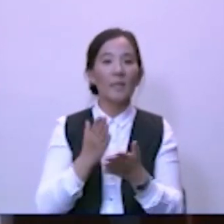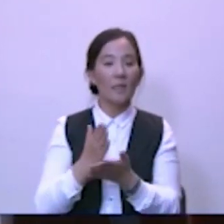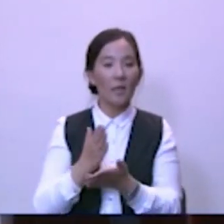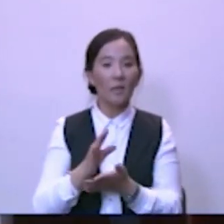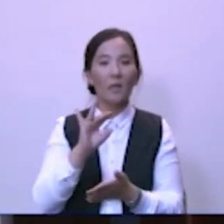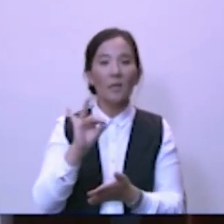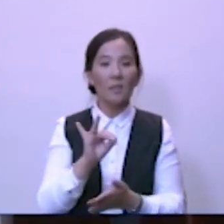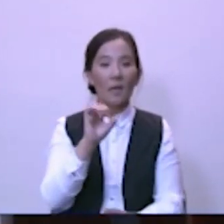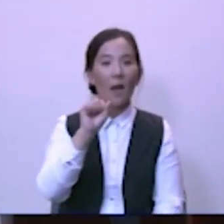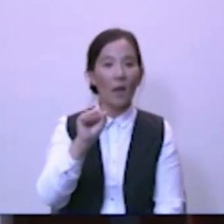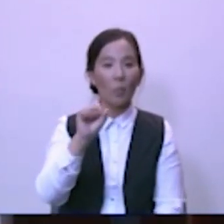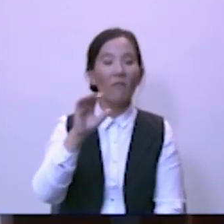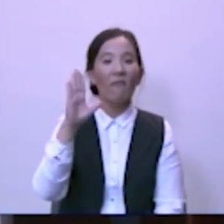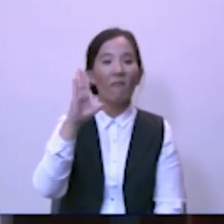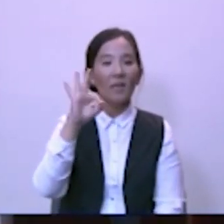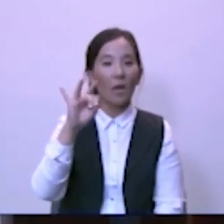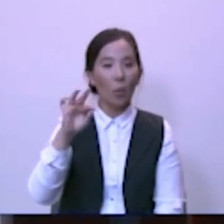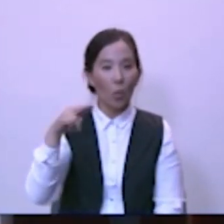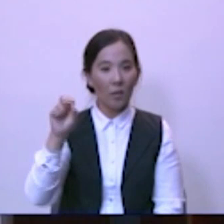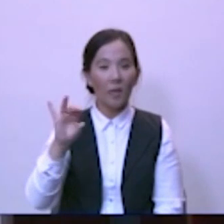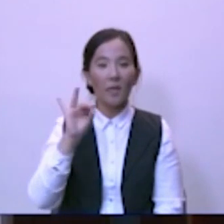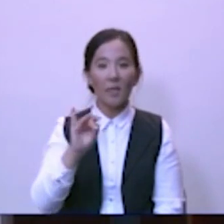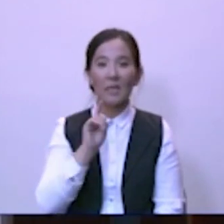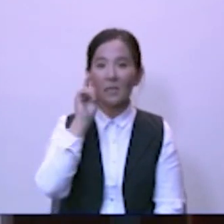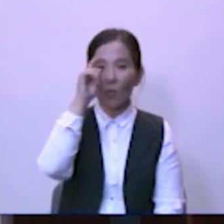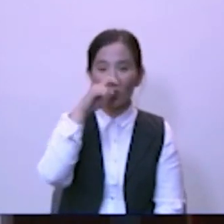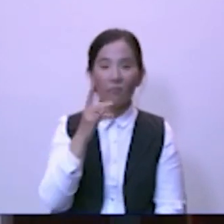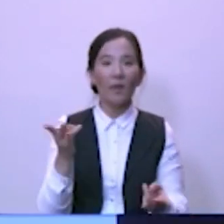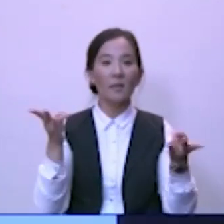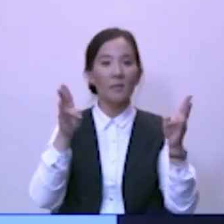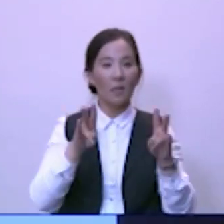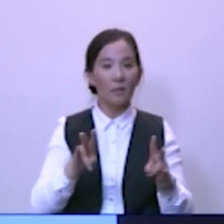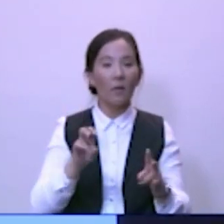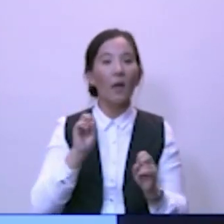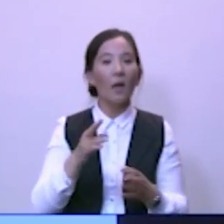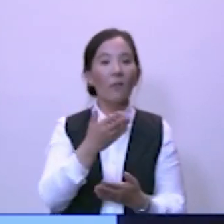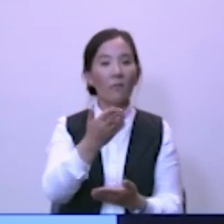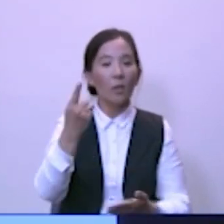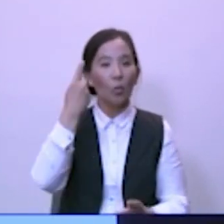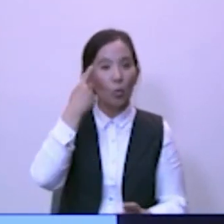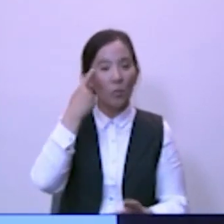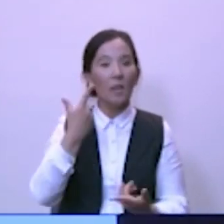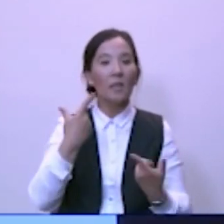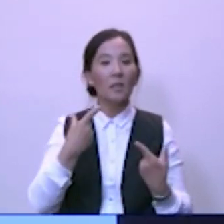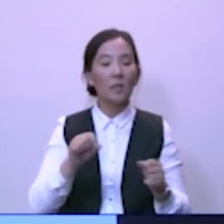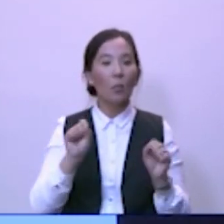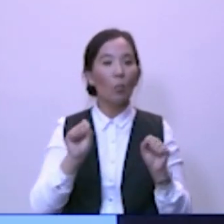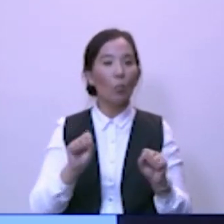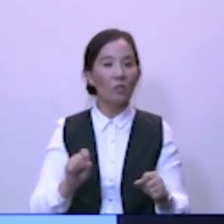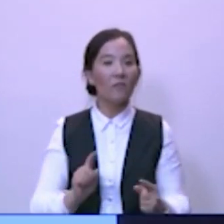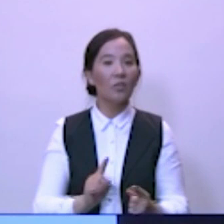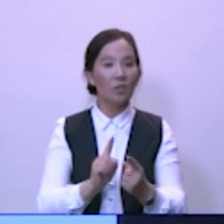водорода и кислотного остатка как вы думаете где мы можем встречаться в